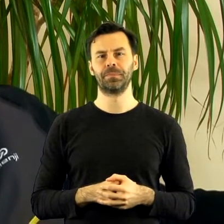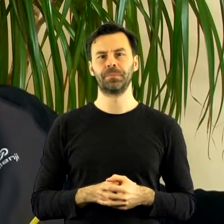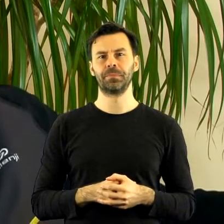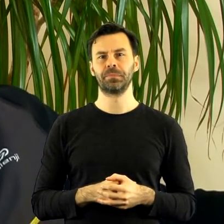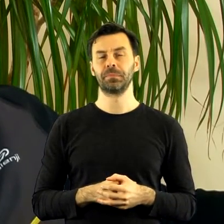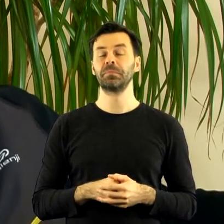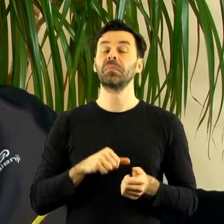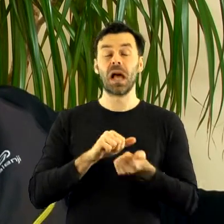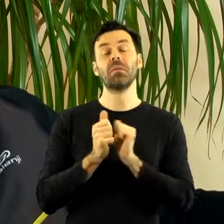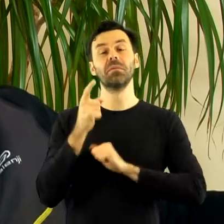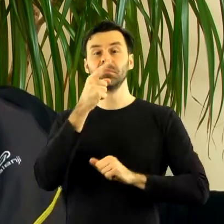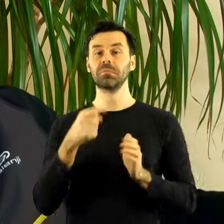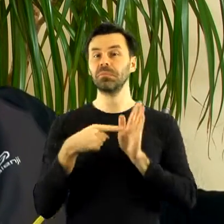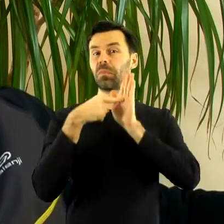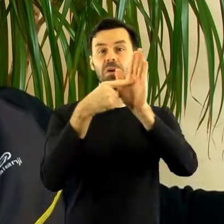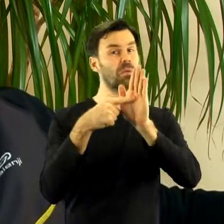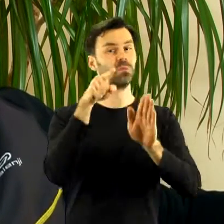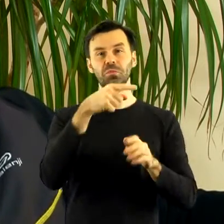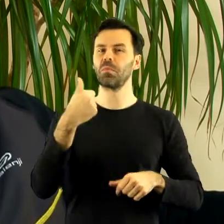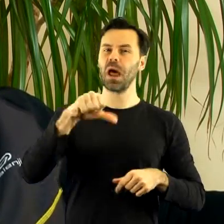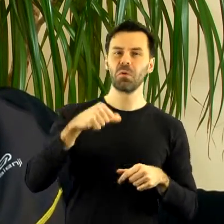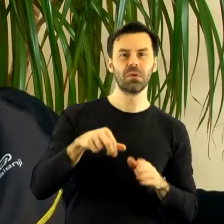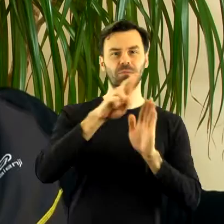przepisów, lub też wskazywałem na jakieś